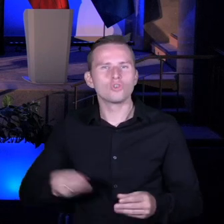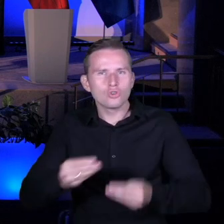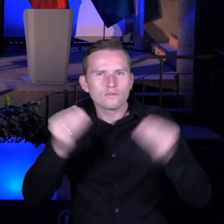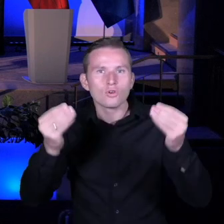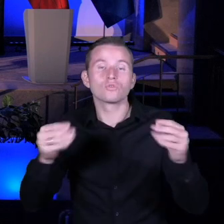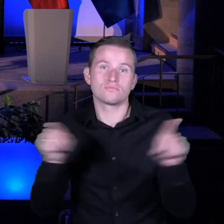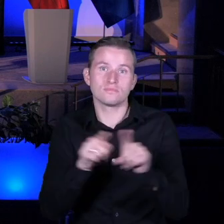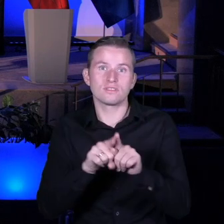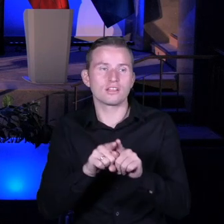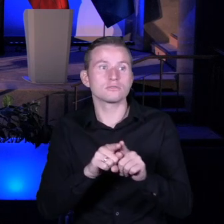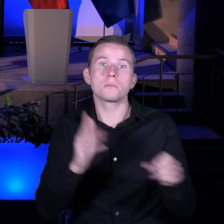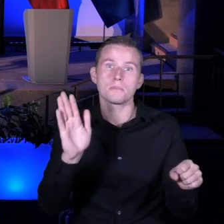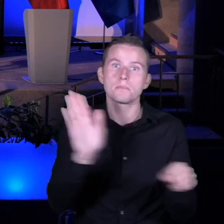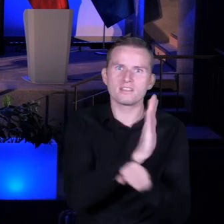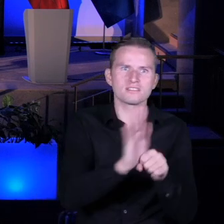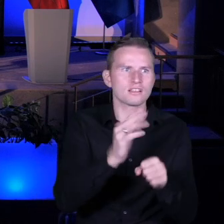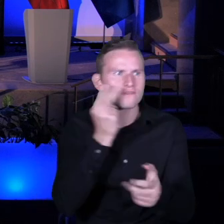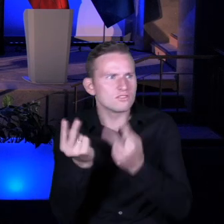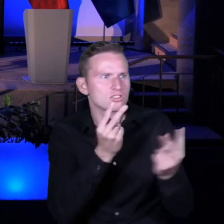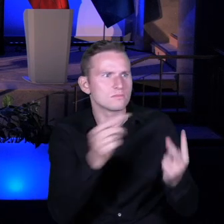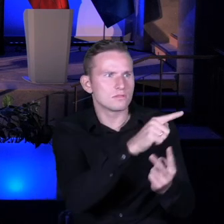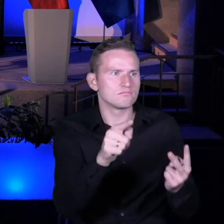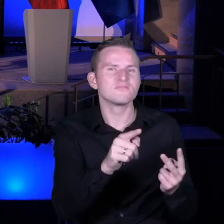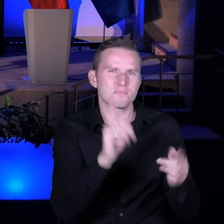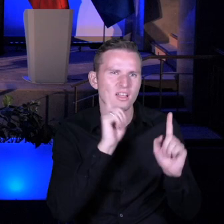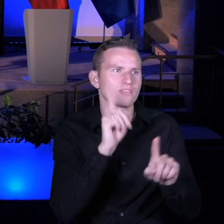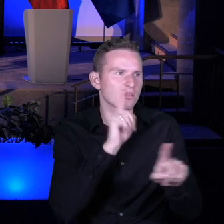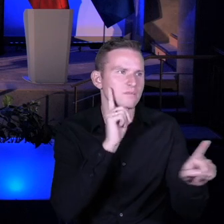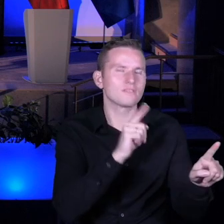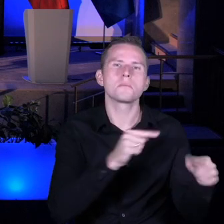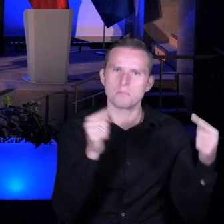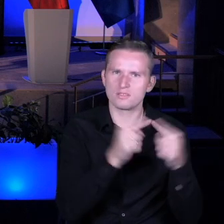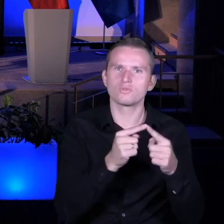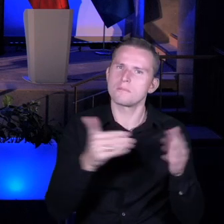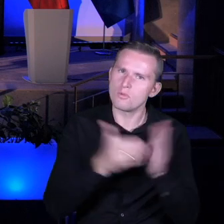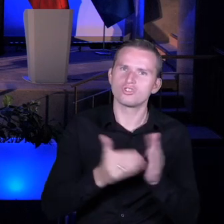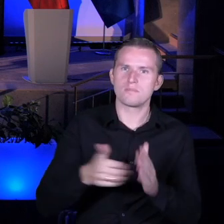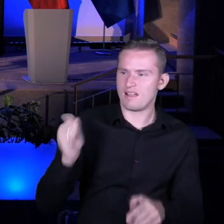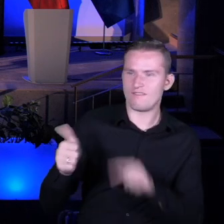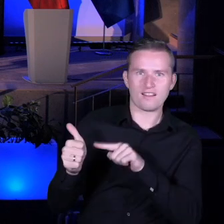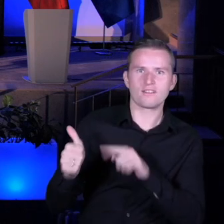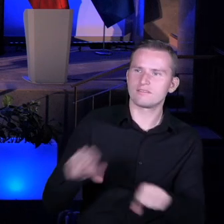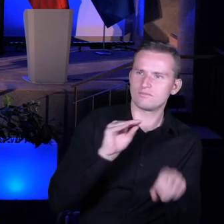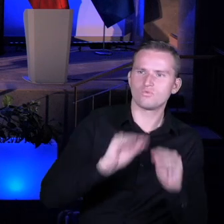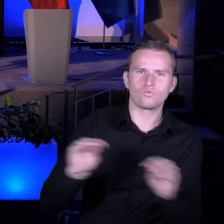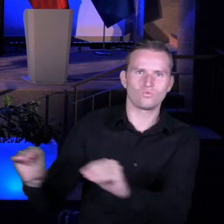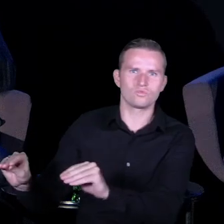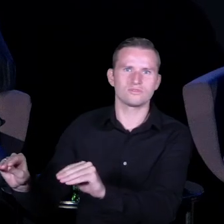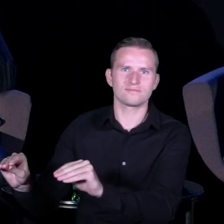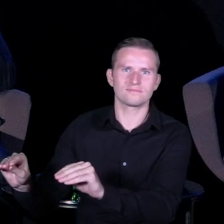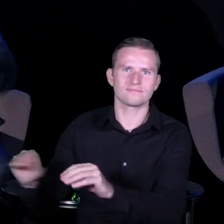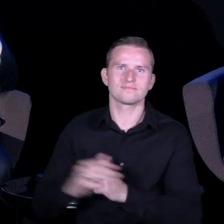dobry, biznes potwierdza, to nam nie pozostaje nic innego absolutnie, jak po prostu recypować w tym momencie